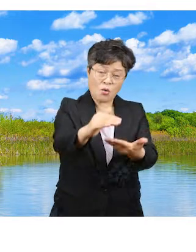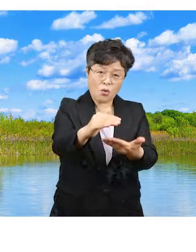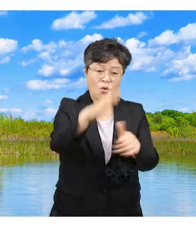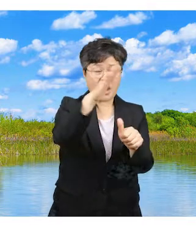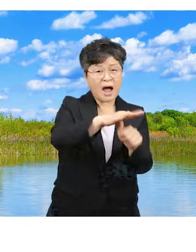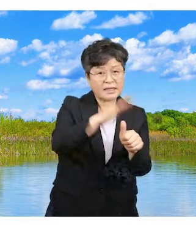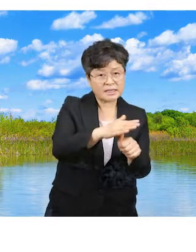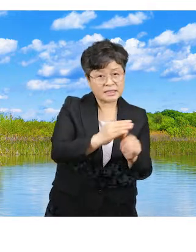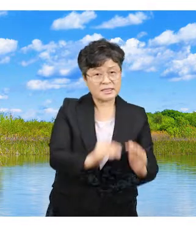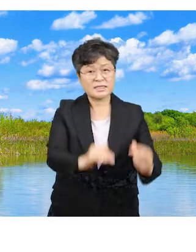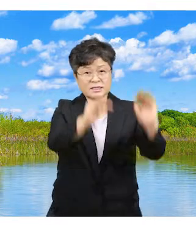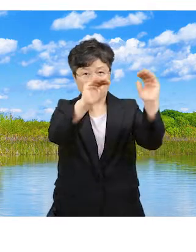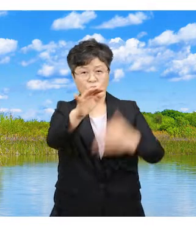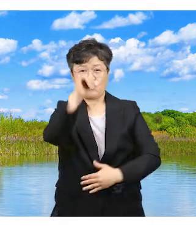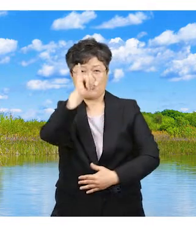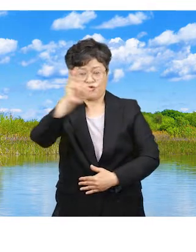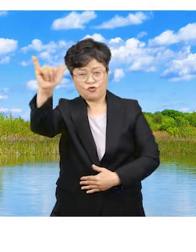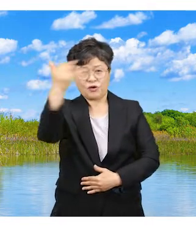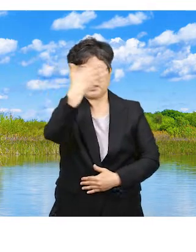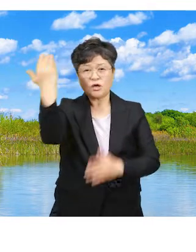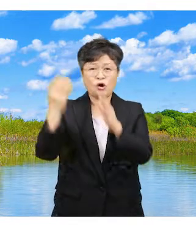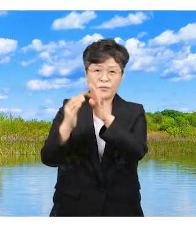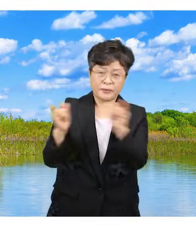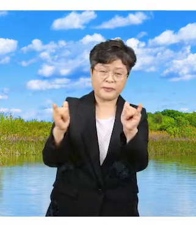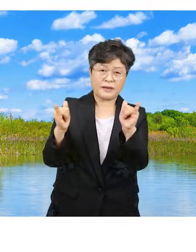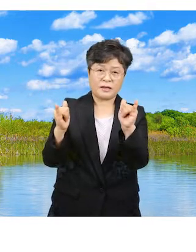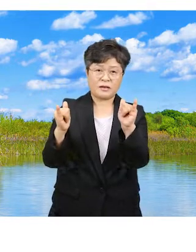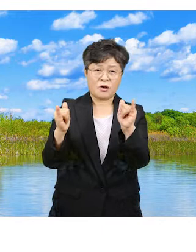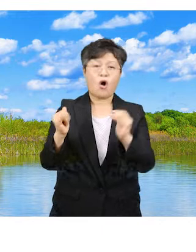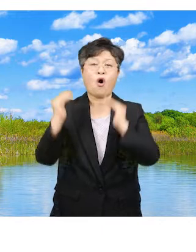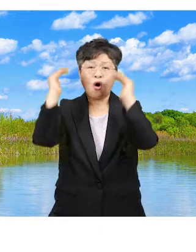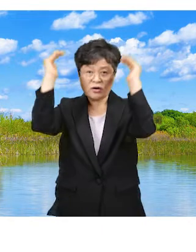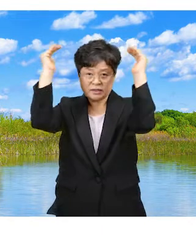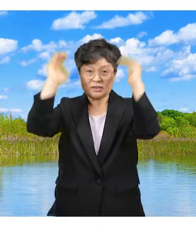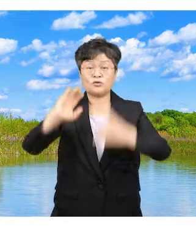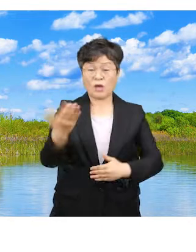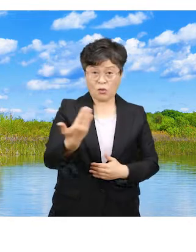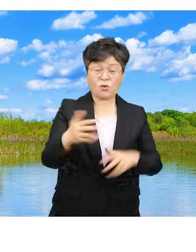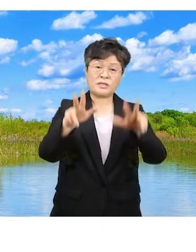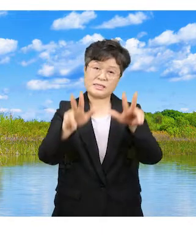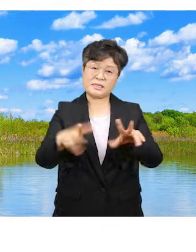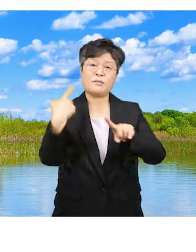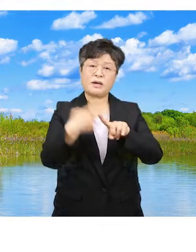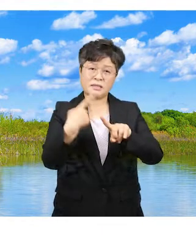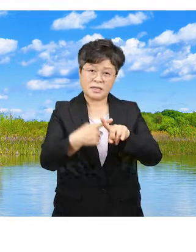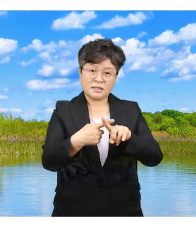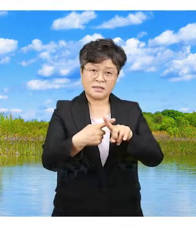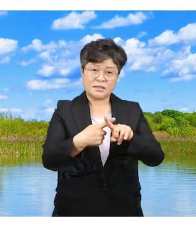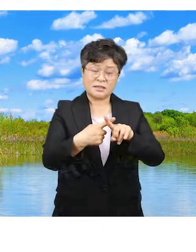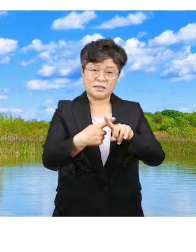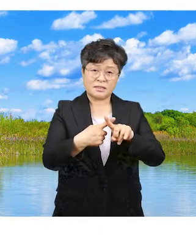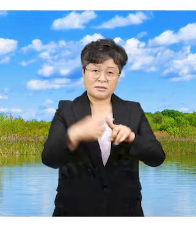성장하고 또 나중에 훌륭한 청년 또 사대부로 성장하기도 했고 현재에 이르러서도 건전한